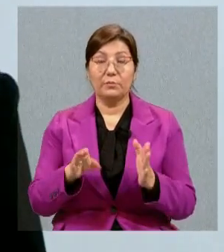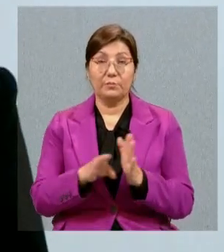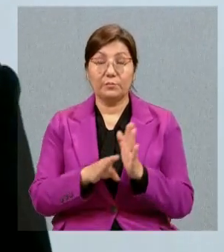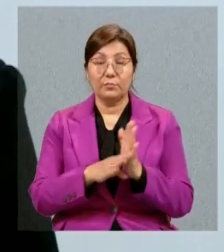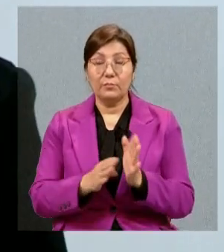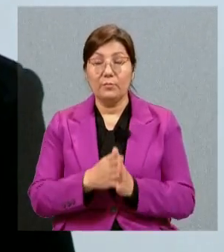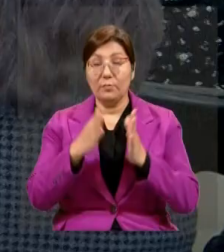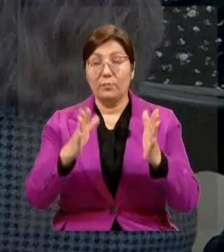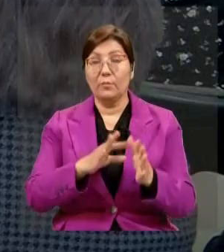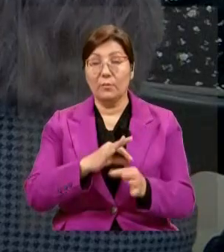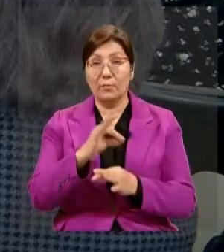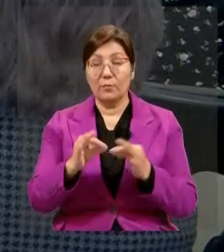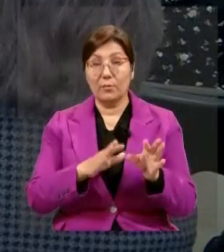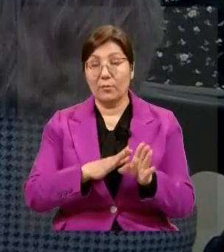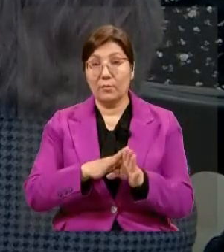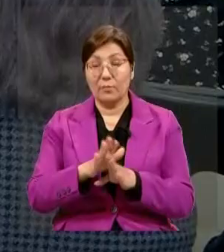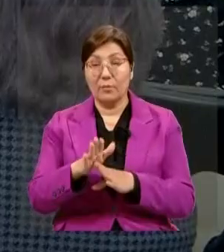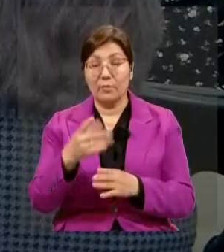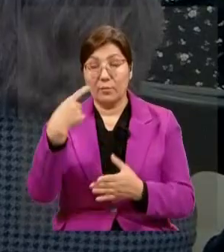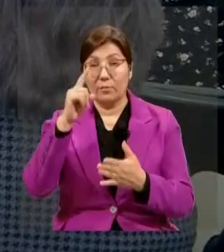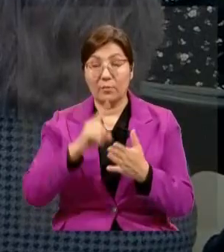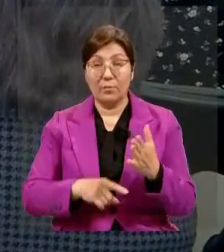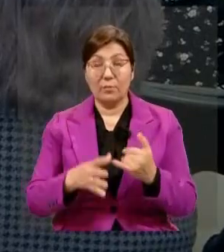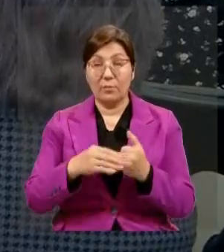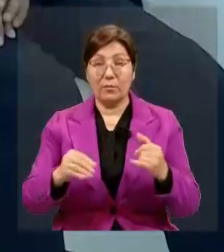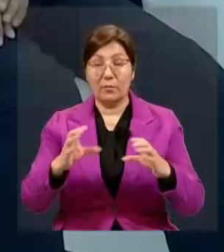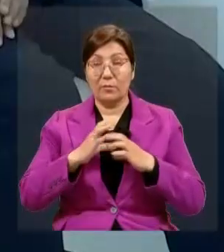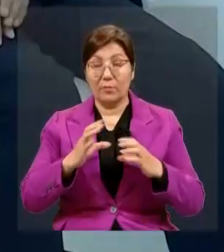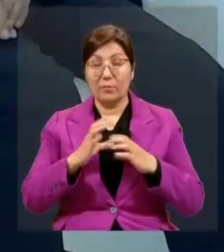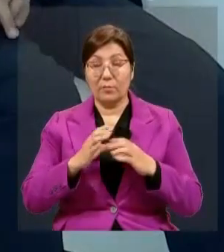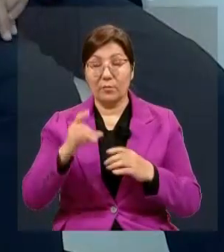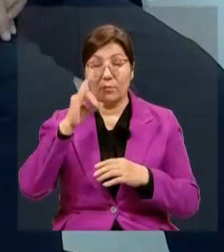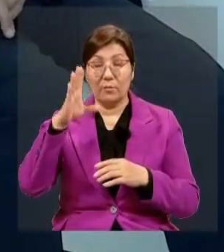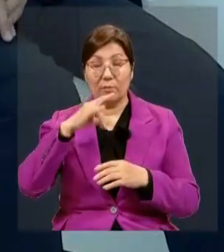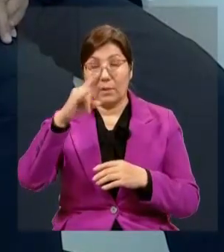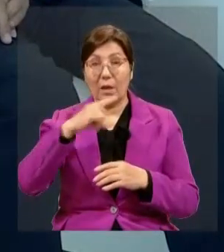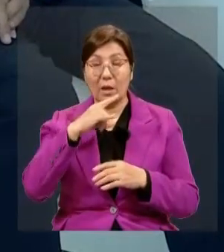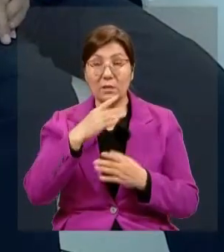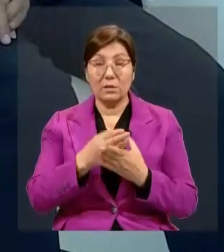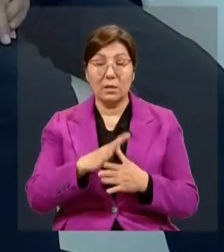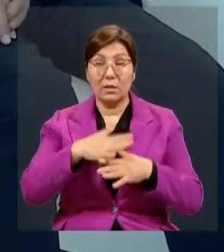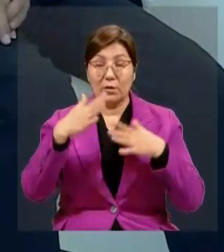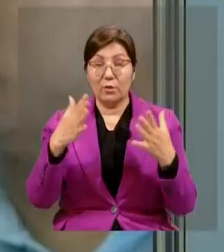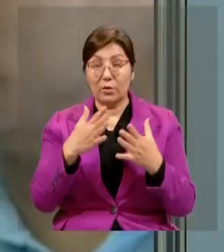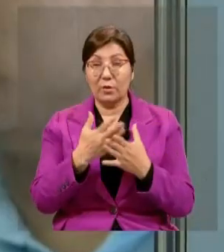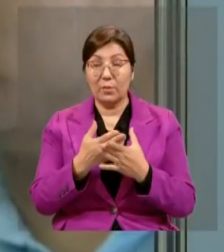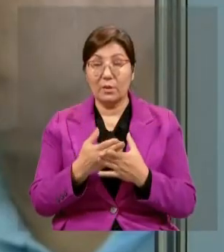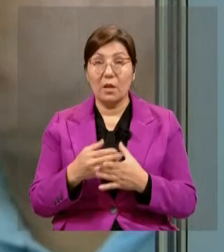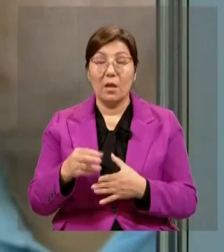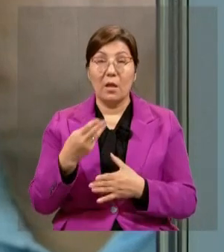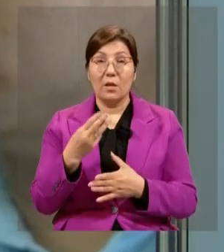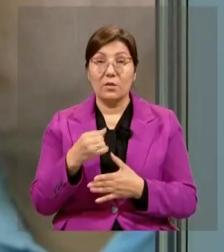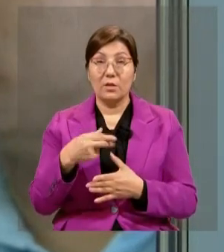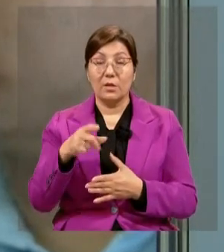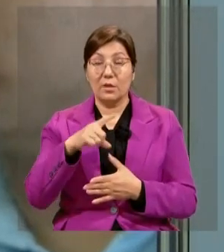асады деген мен сенімдемін. Еліміз өзінің жер қойнауының байлығымен әйгілі. Қазақстанда аса маңызды минералдық шикізат түрлерінің бәрі дерлік бар.